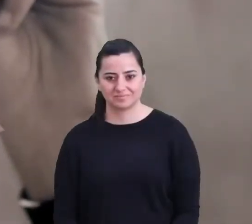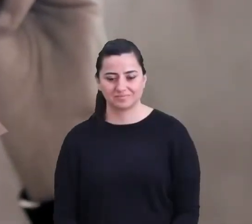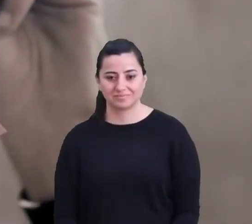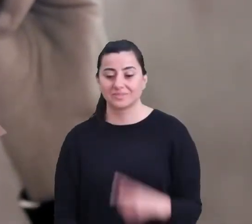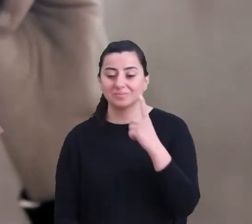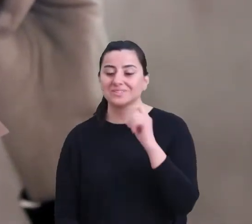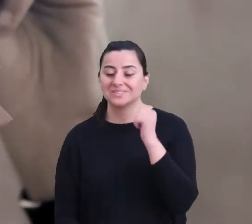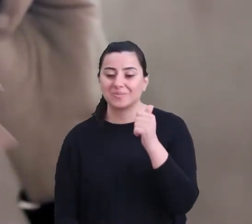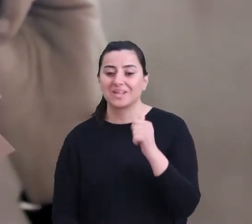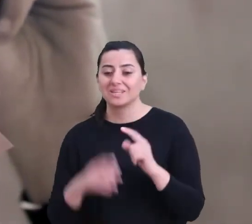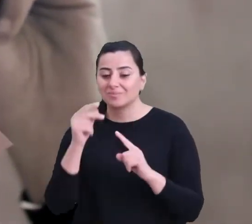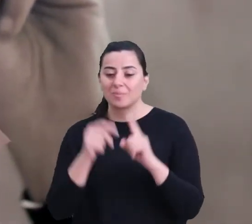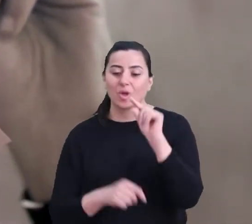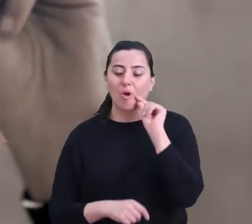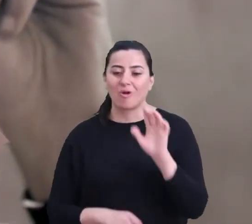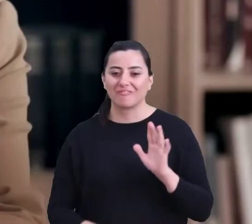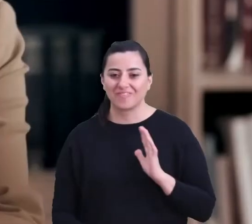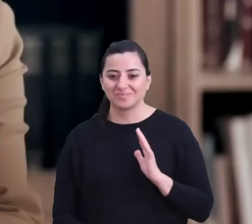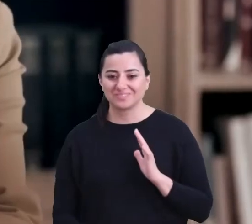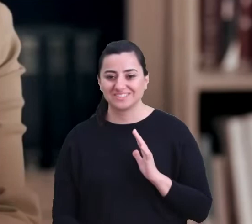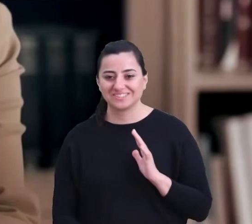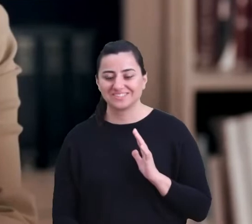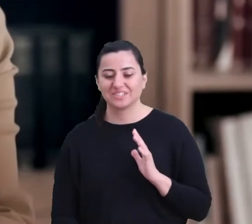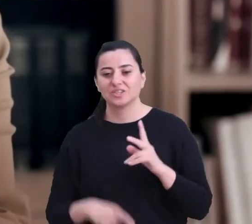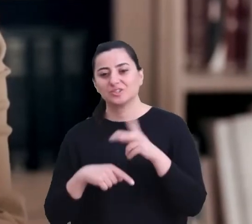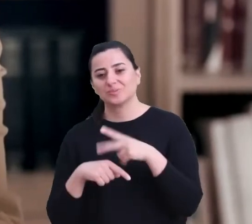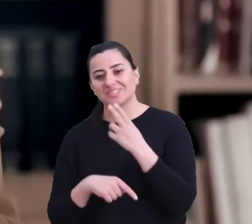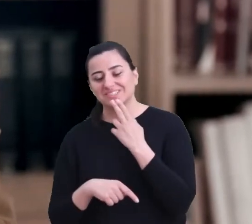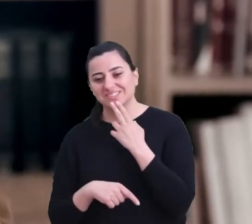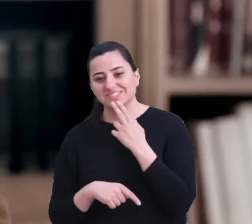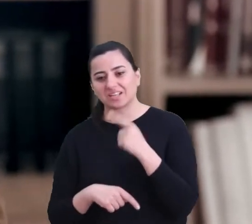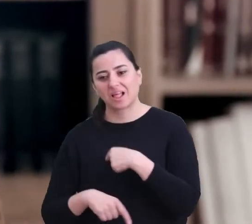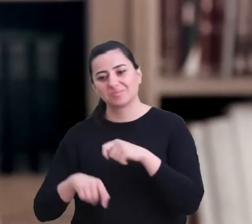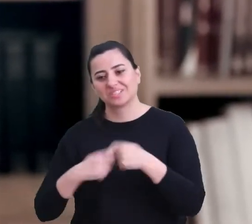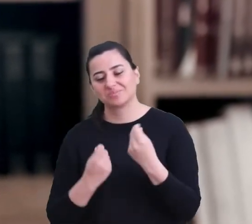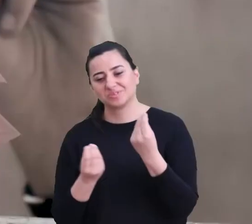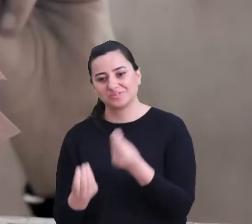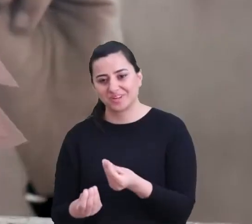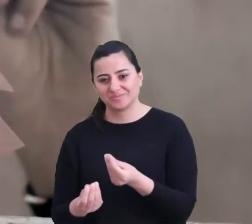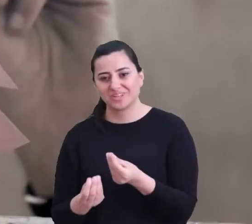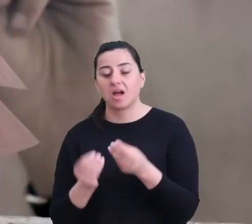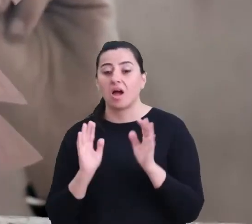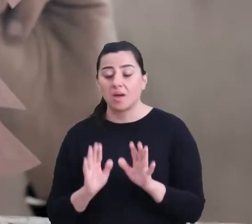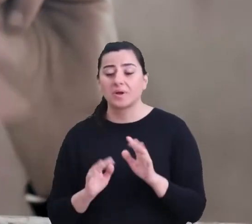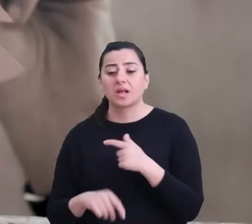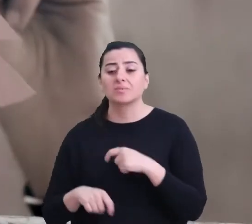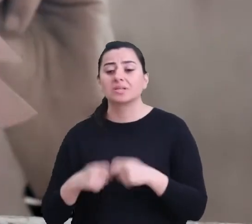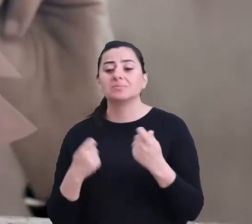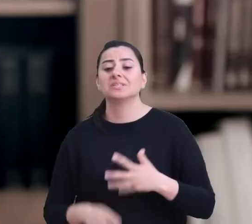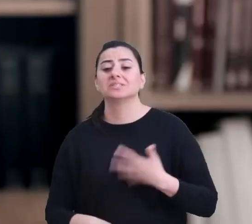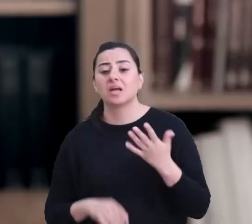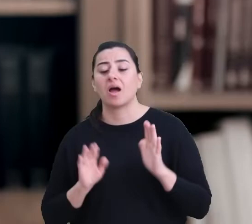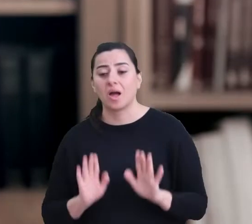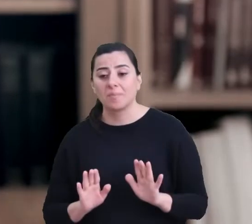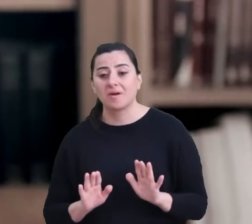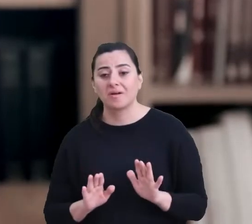Bir zamanla İsmail de bir oğlan varmış. Zümrüt diye bir kızın kalbini kırmış. Aslında hiç kırmak istememiş